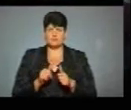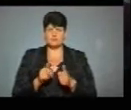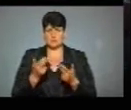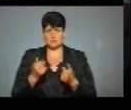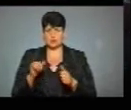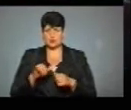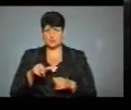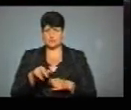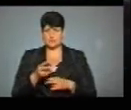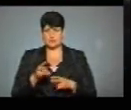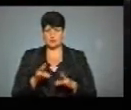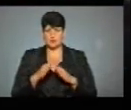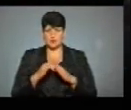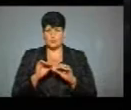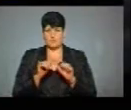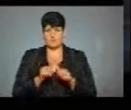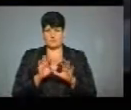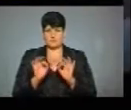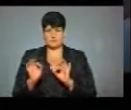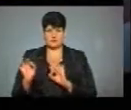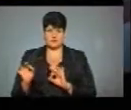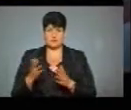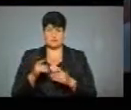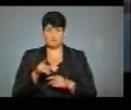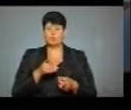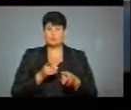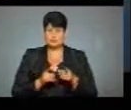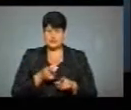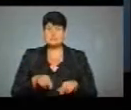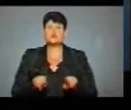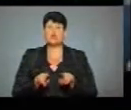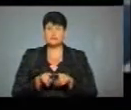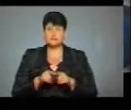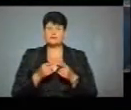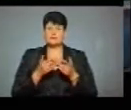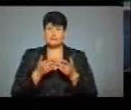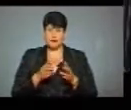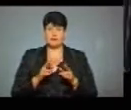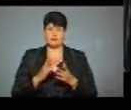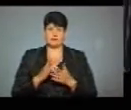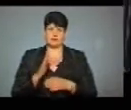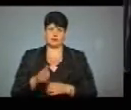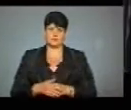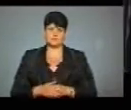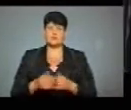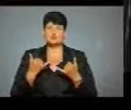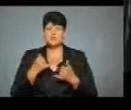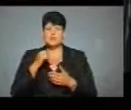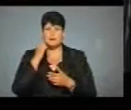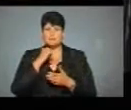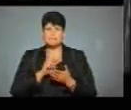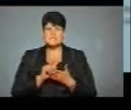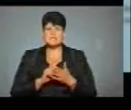не йдеш, оформив собі з дому, все нормально. Якби воно було дійсно так, як має бути. Сьогодні Пенсійний фонд